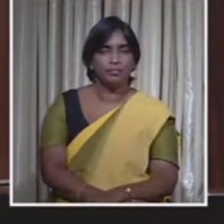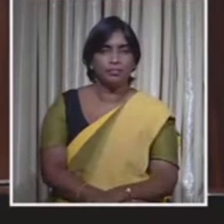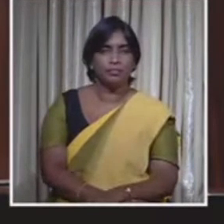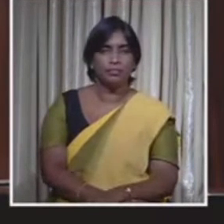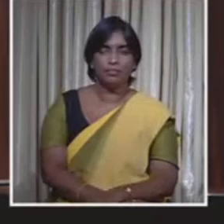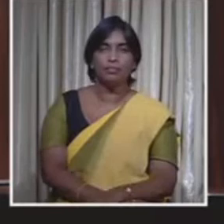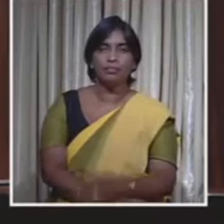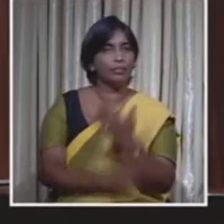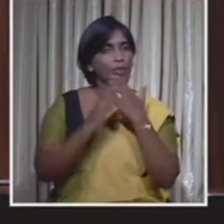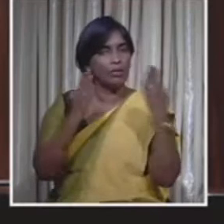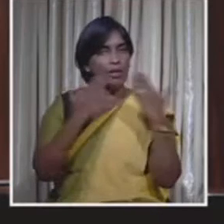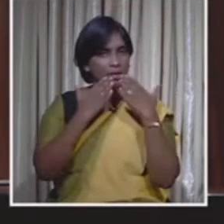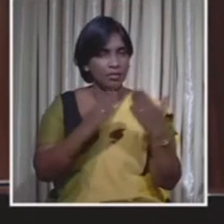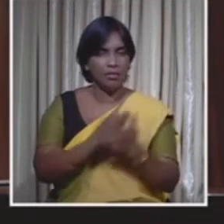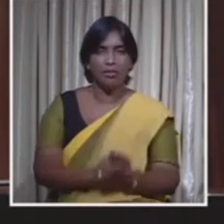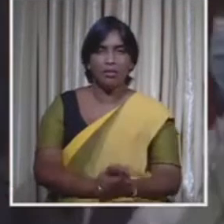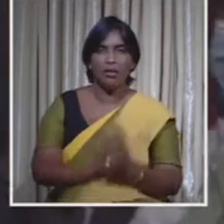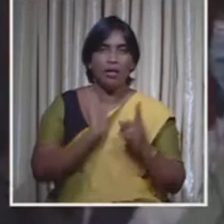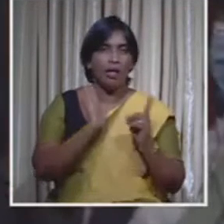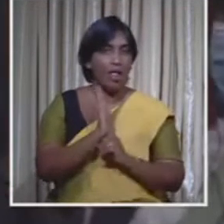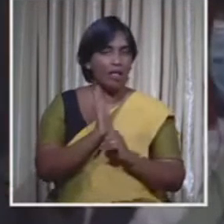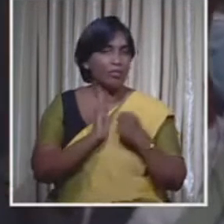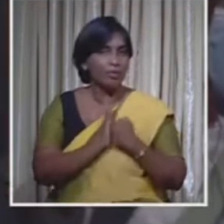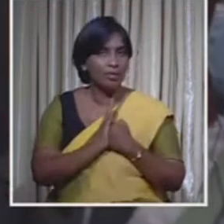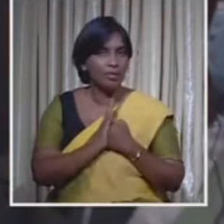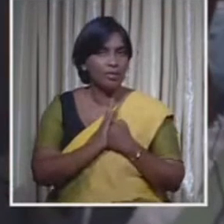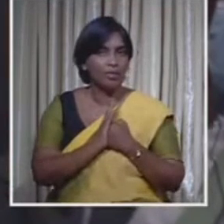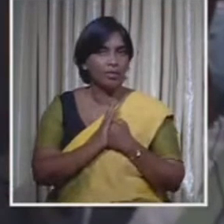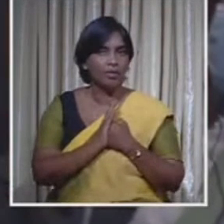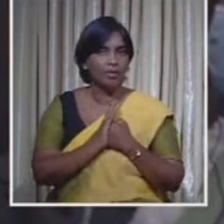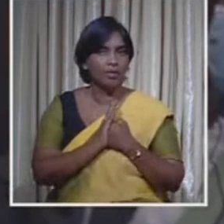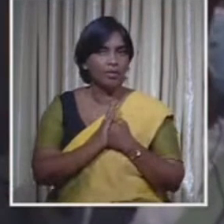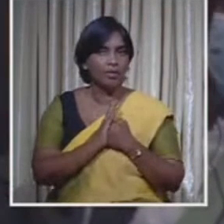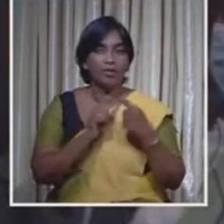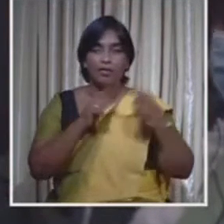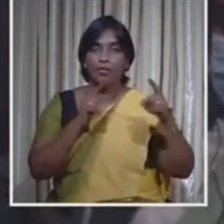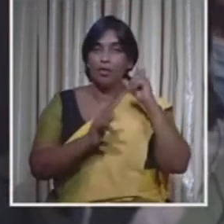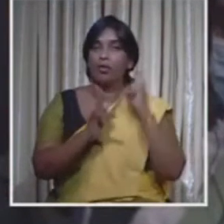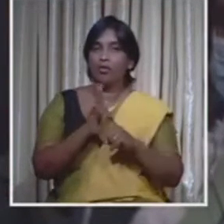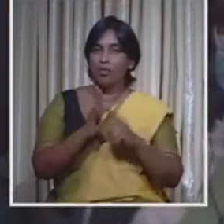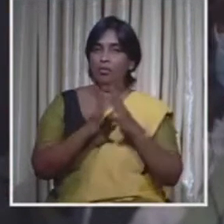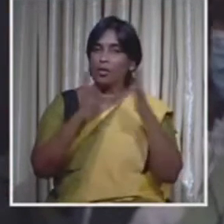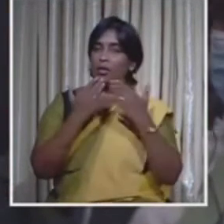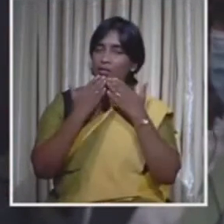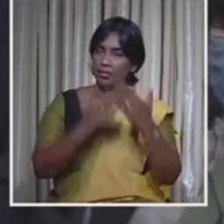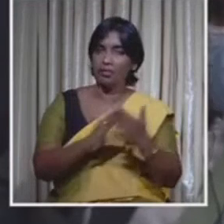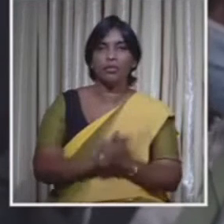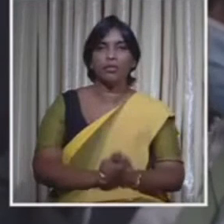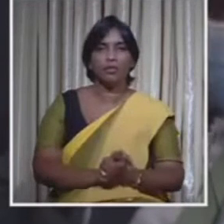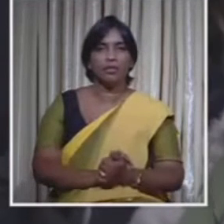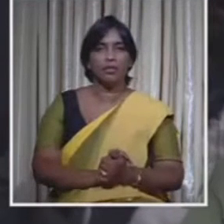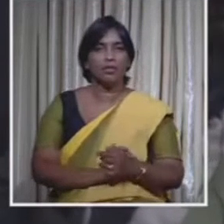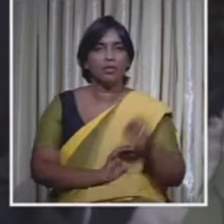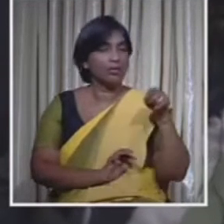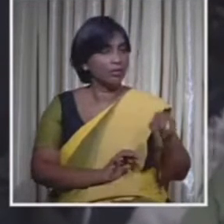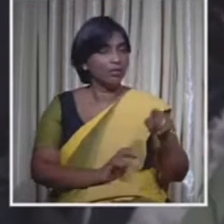කතා කරා ඔබස්සෝතේ ගරු කිරියල්ල අම කිරියල්ල විපක්ෂයේ ප්‍රධාන සංවිධායකතුමනි බොහොමත්ම ස්තුතියි මේක